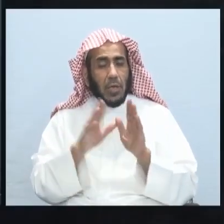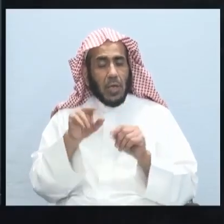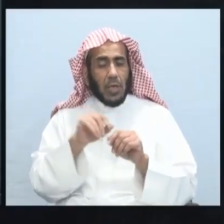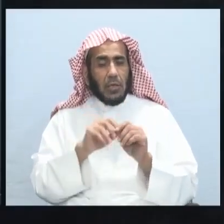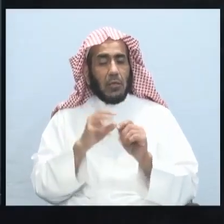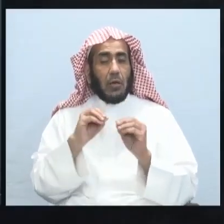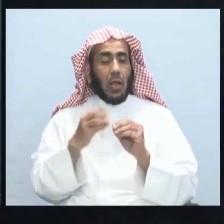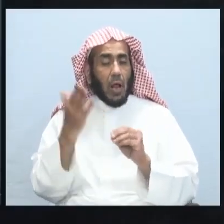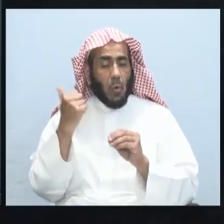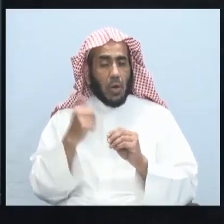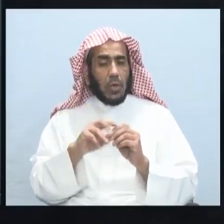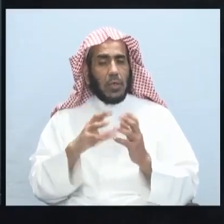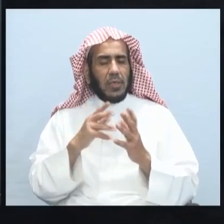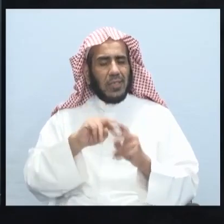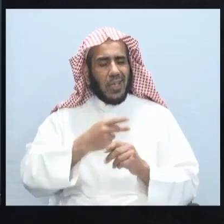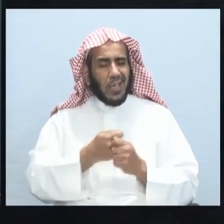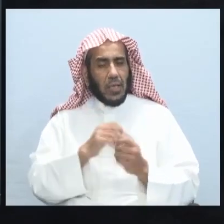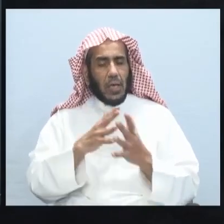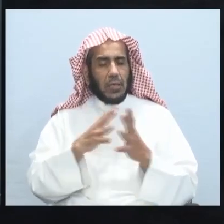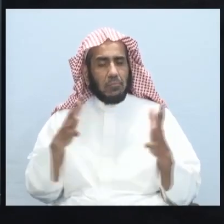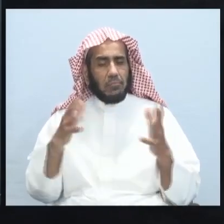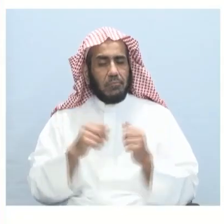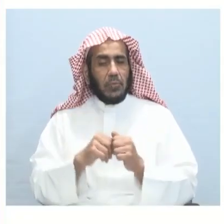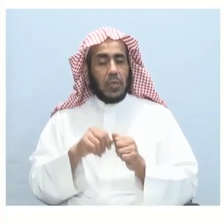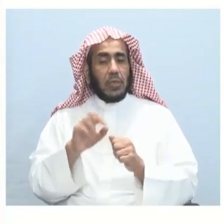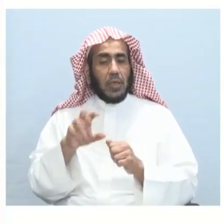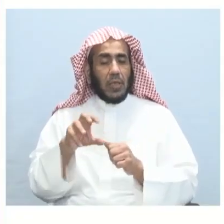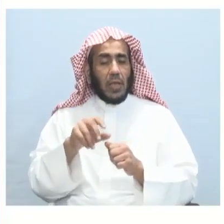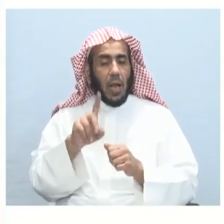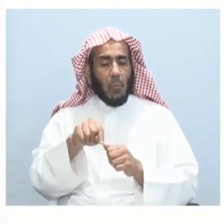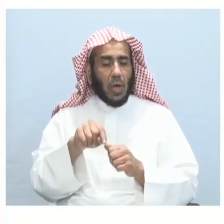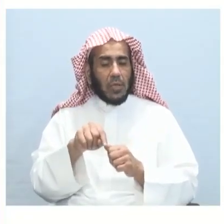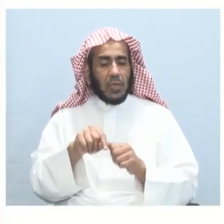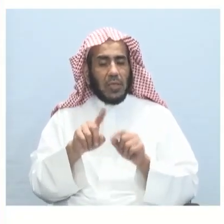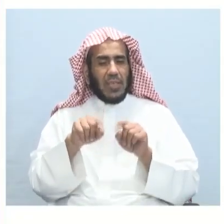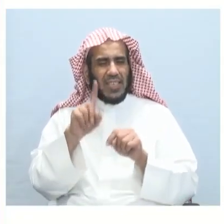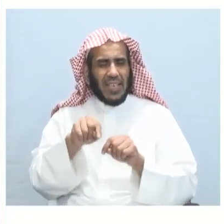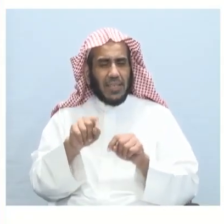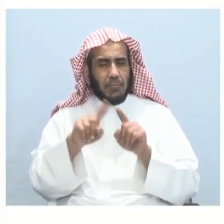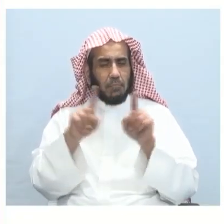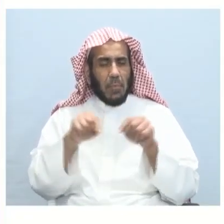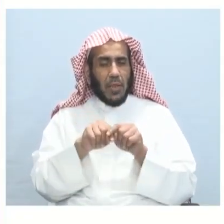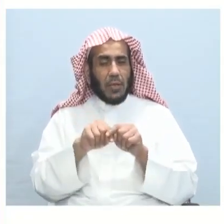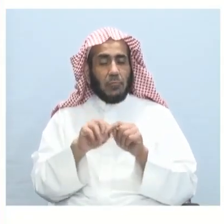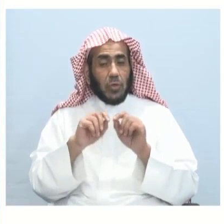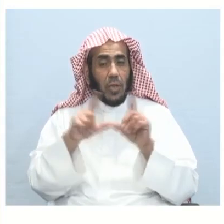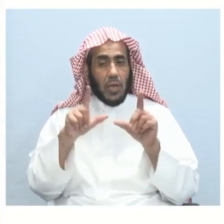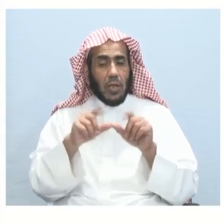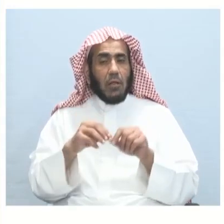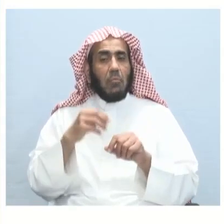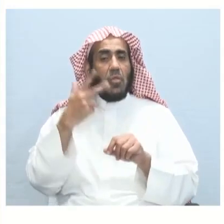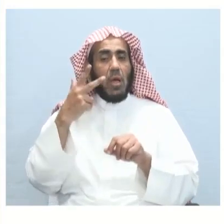ذلك مسبقا لتغيير حجم المخطط نضغط على المخطط لتحديده بعد ذلك ستظهر